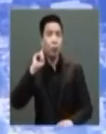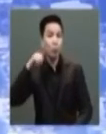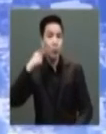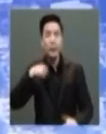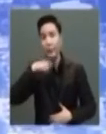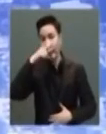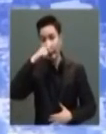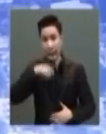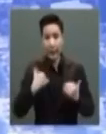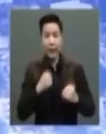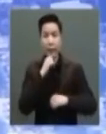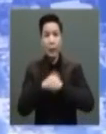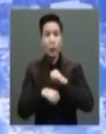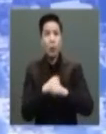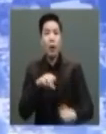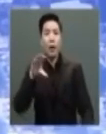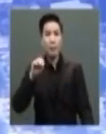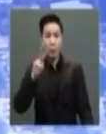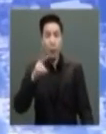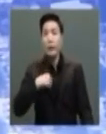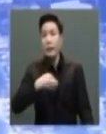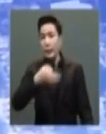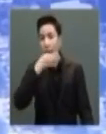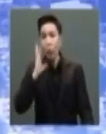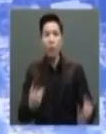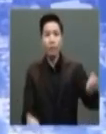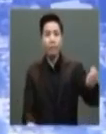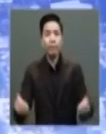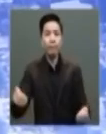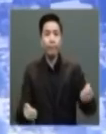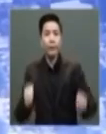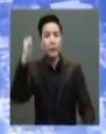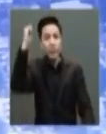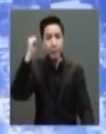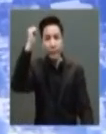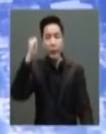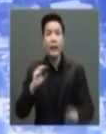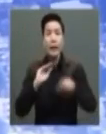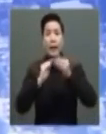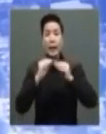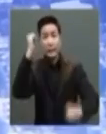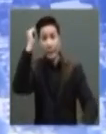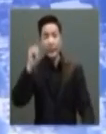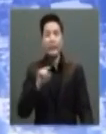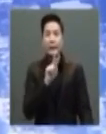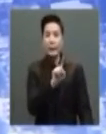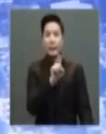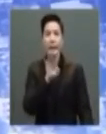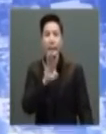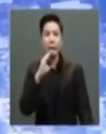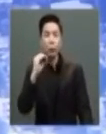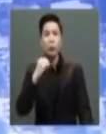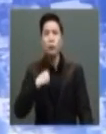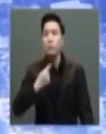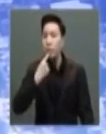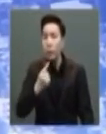าสุดค่ะที่เสียชีวิตจากการติดเชื้อโคโรนาขอแพ้ค่ะไวรัสโคโรนานะคะหรือโควิด